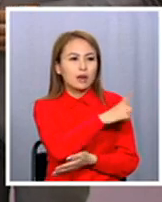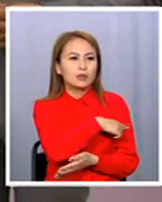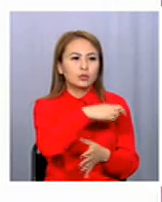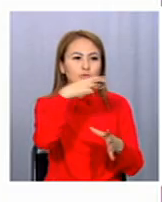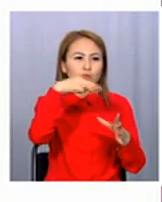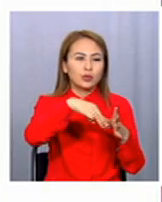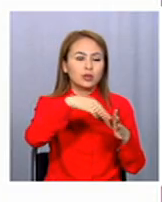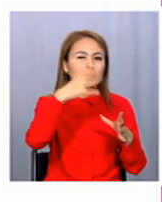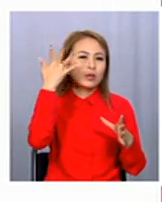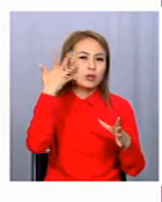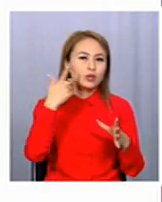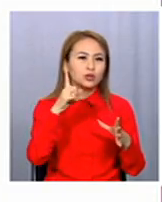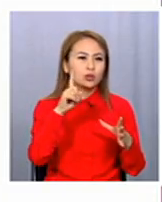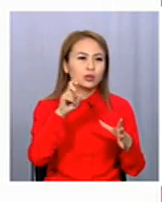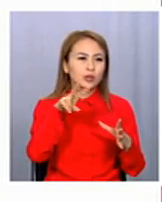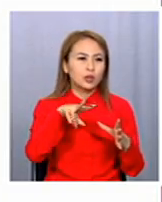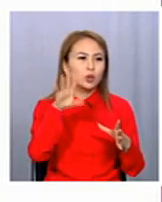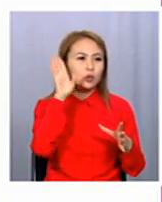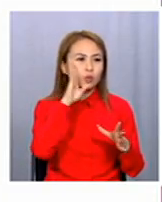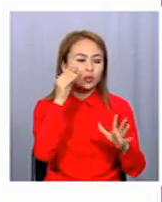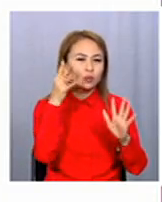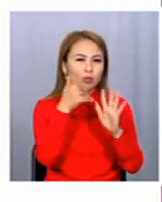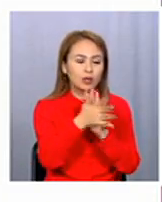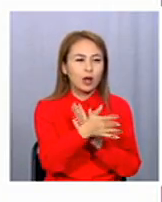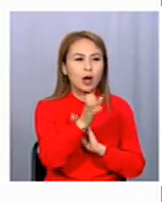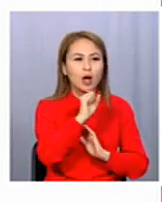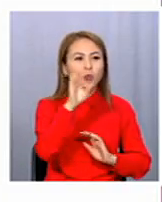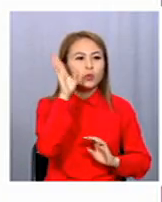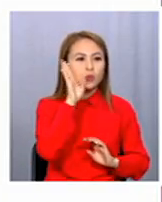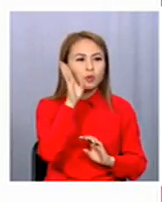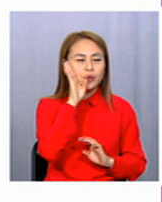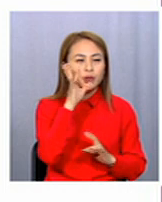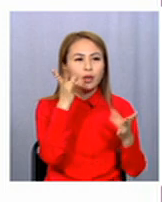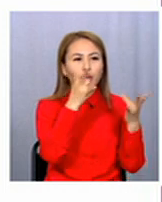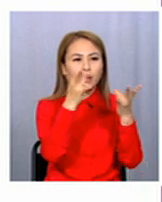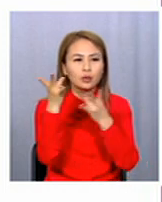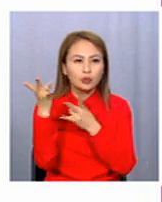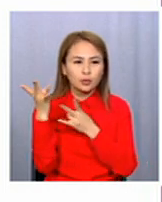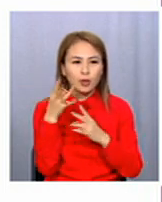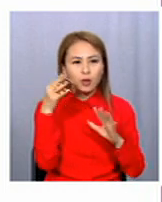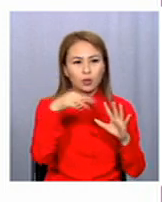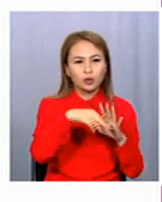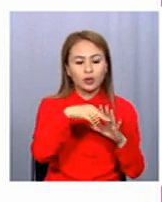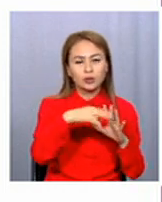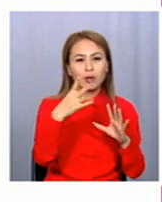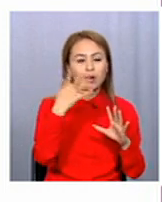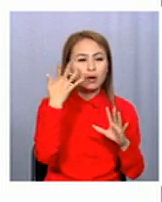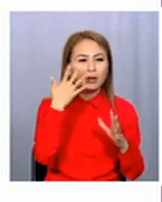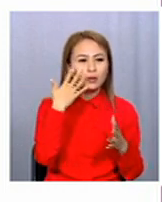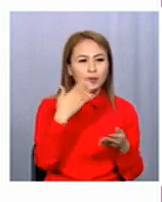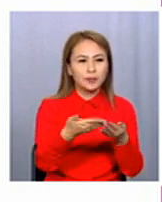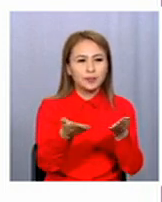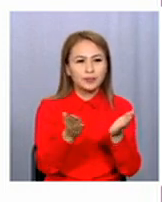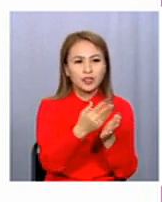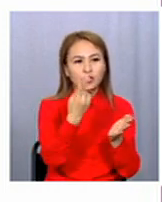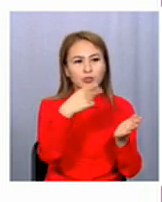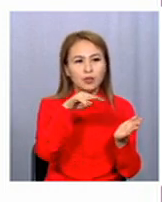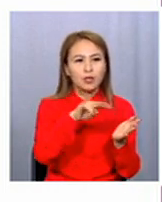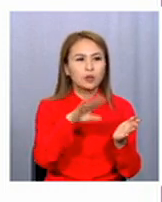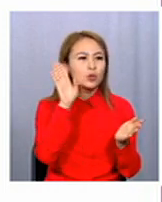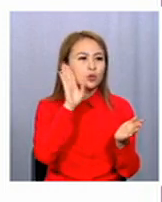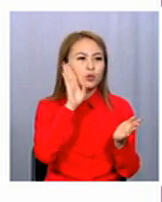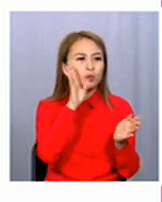жуғанда 100 литр су жұмсалады. Ал суды қажетіне қарай құйып алып жуғанда 20 литр су